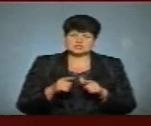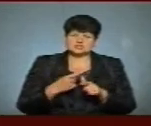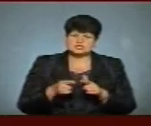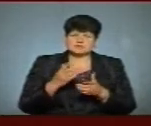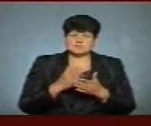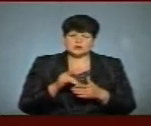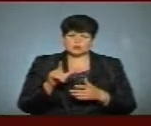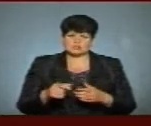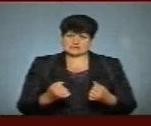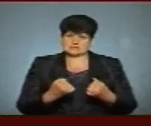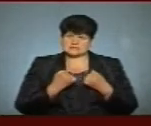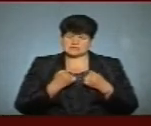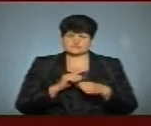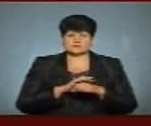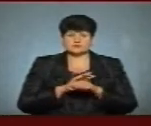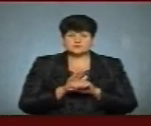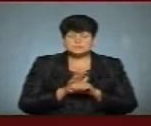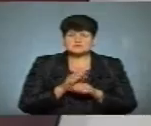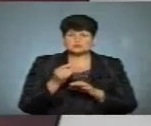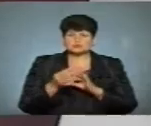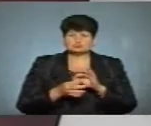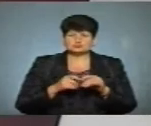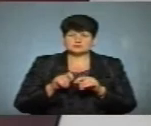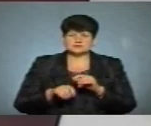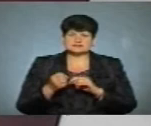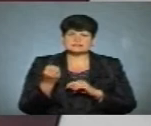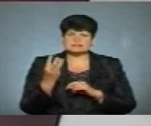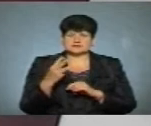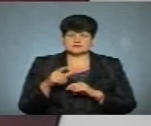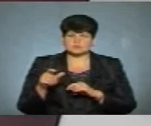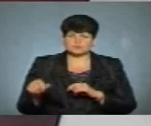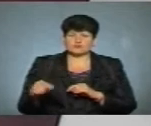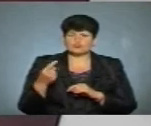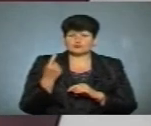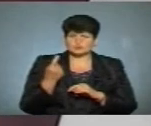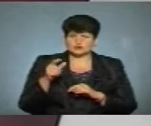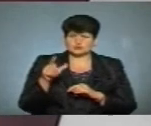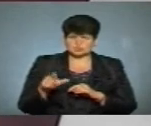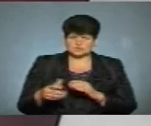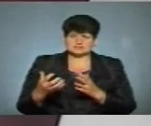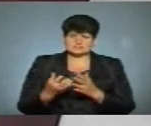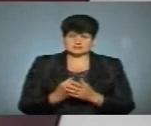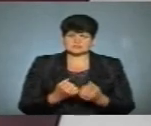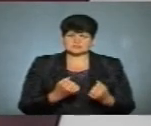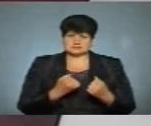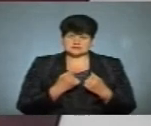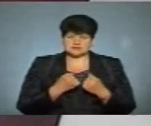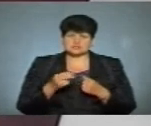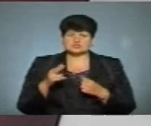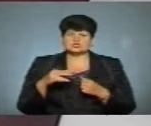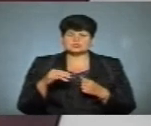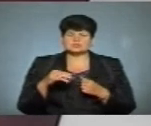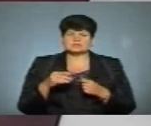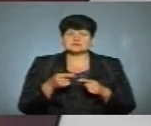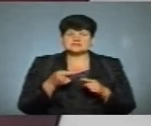людина імунітет до COVID-19, за добу протестували 13 осіб, однієї особи виявили антитіла класу G. Це означає, що